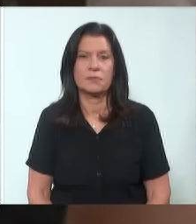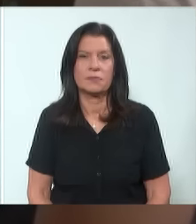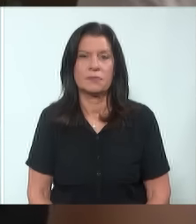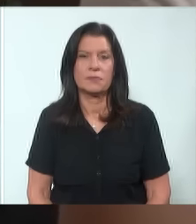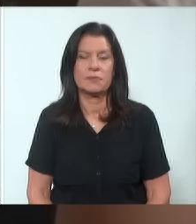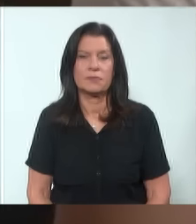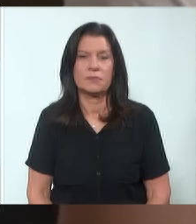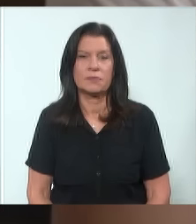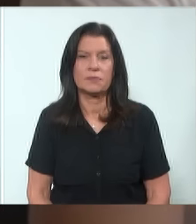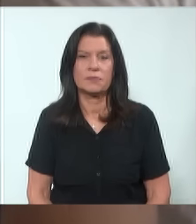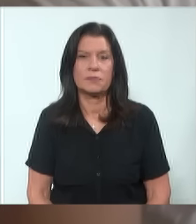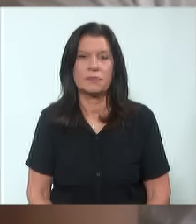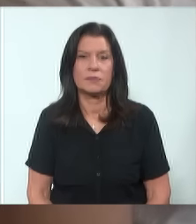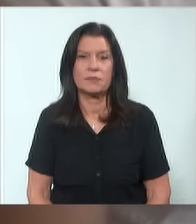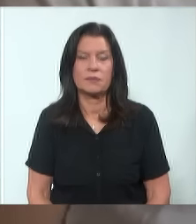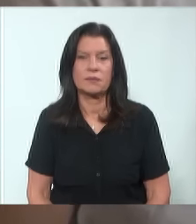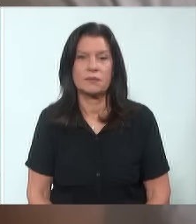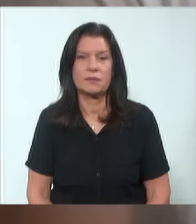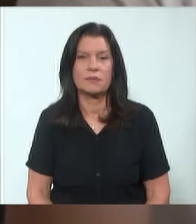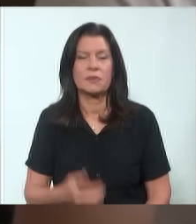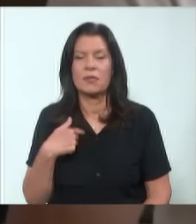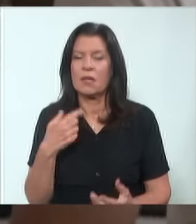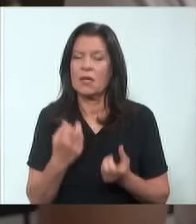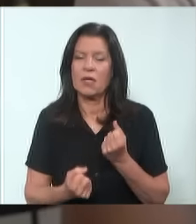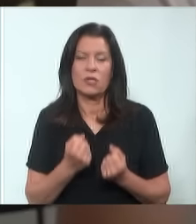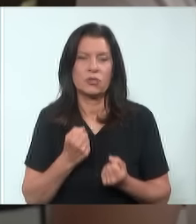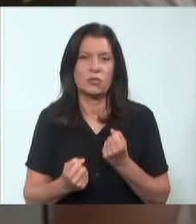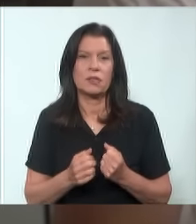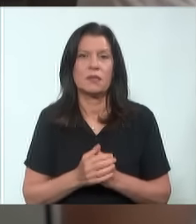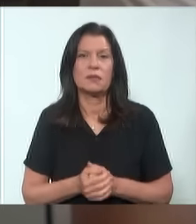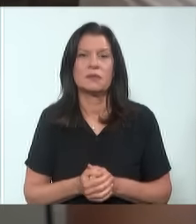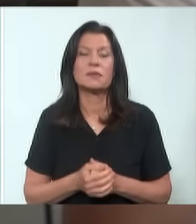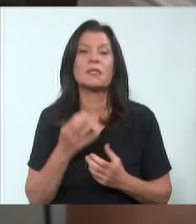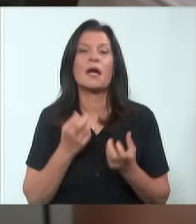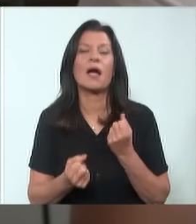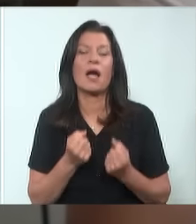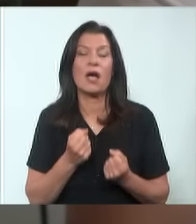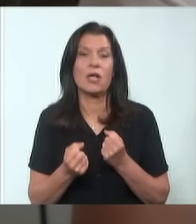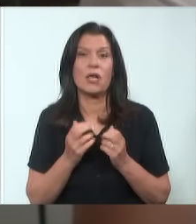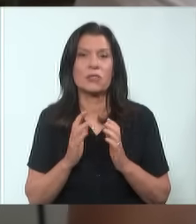זה נשמע, איך זה נשמע על זה? וואי. קשה.